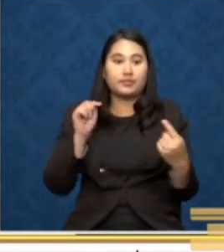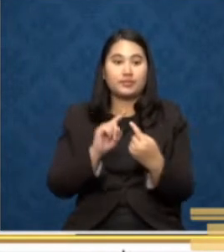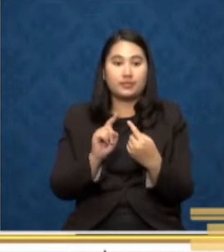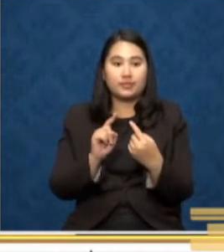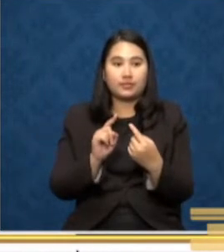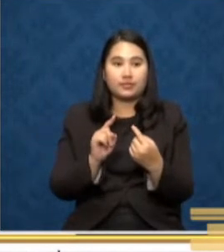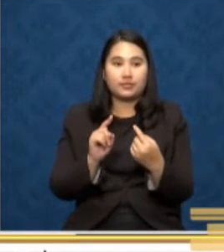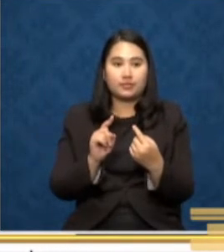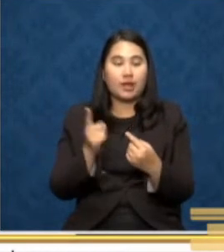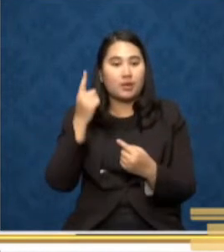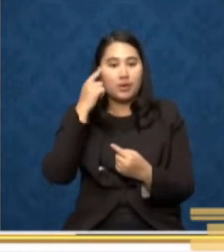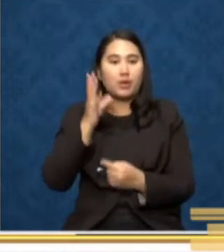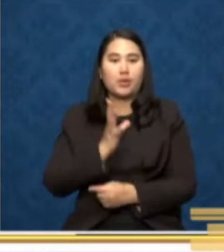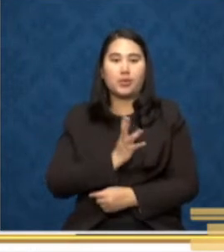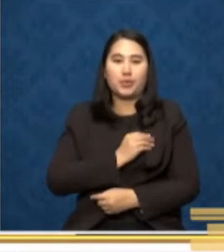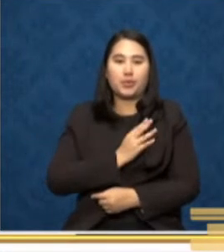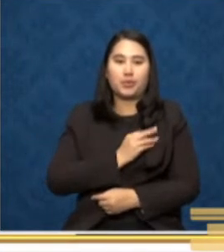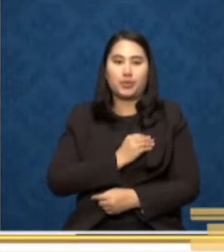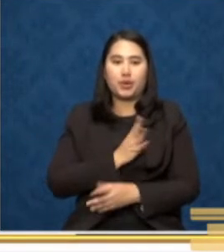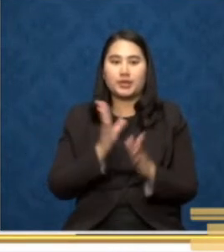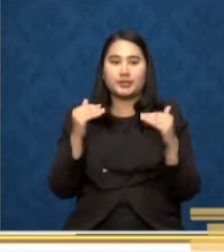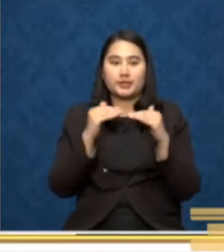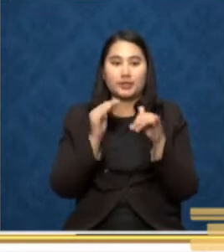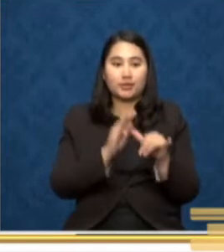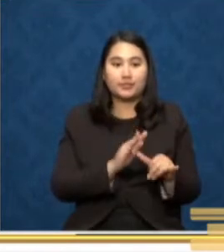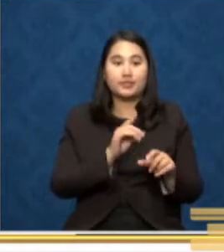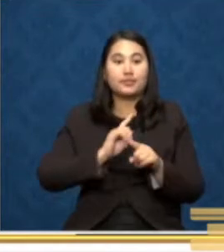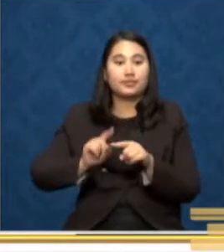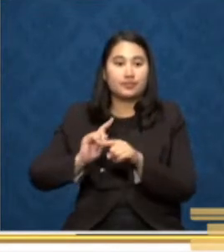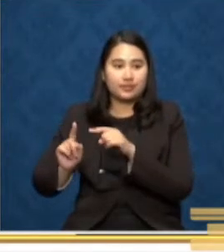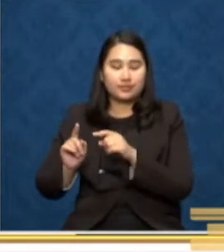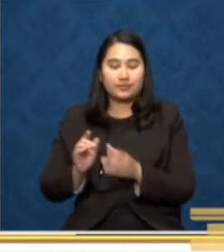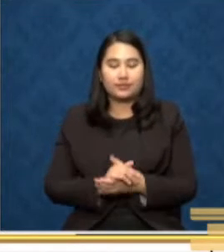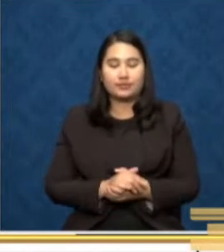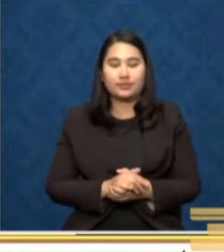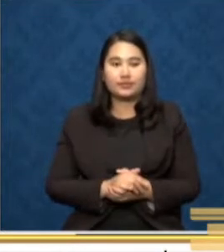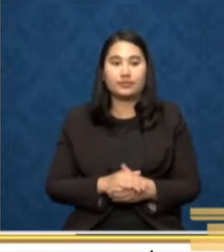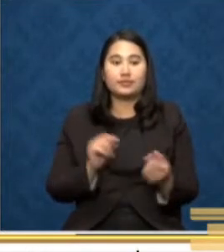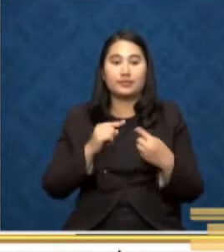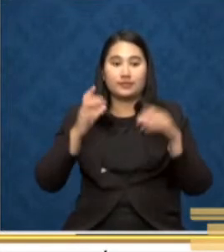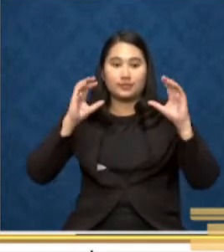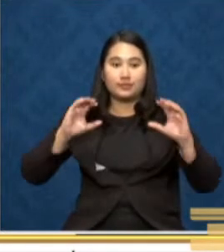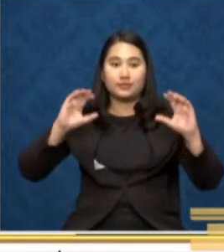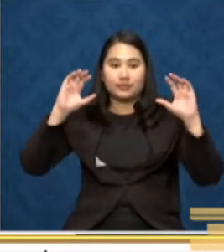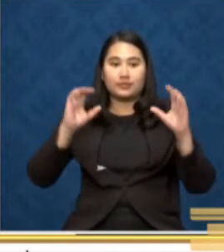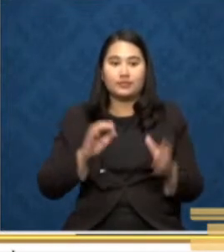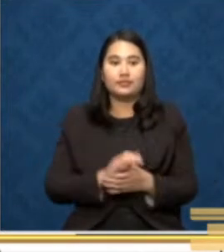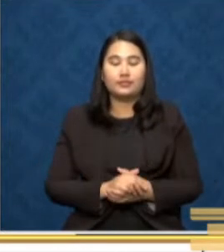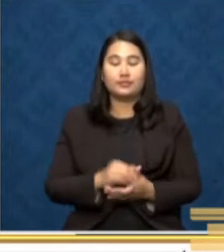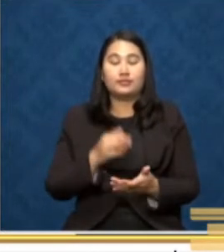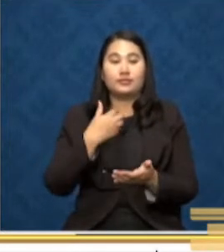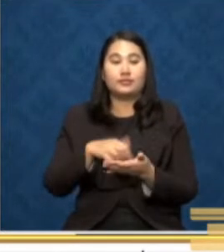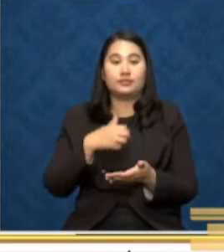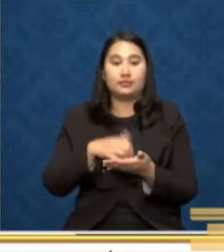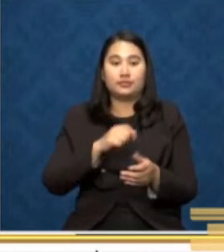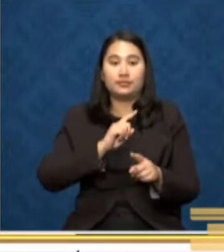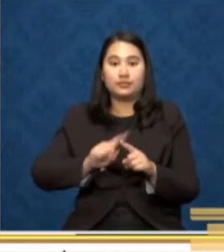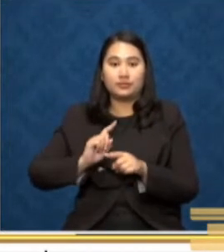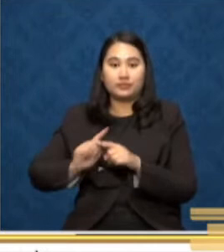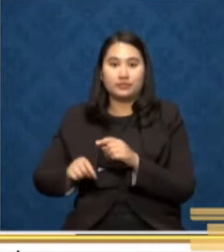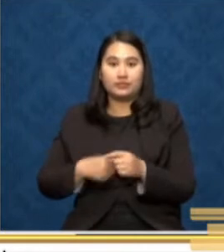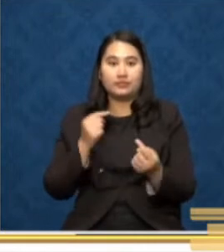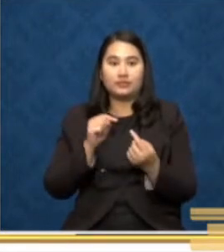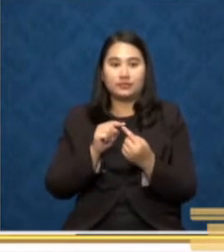ใช้สร้างความหวาดกลัวหรือการละเมิดสิทธิมนุษยชนกับประชาชนในรัฐค่ะซึ่งในหลายประเด็นที่เกิดขึ้นนะคะ